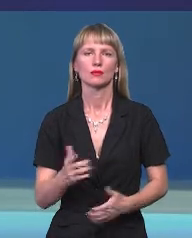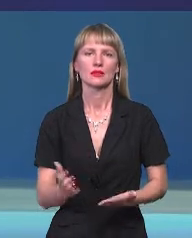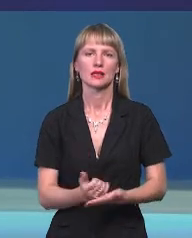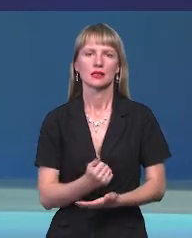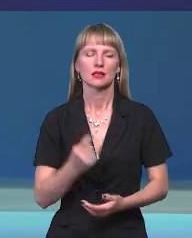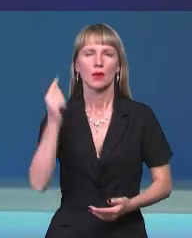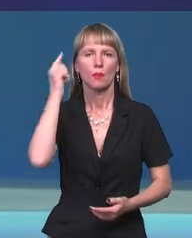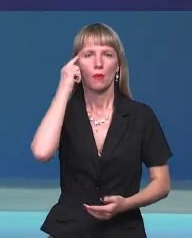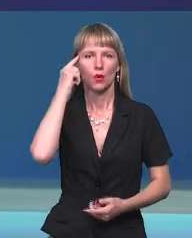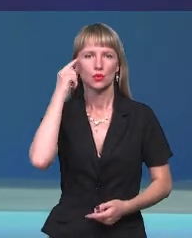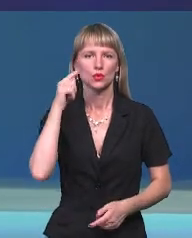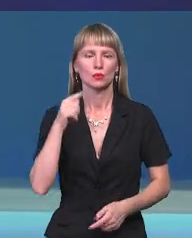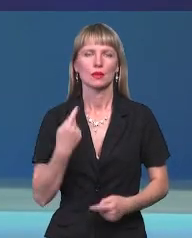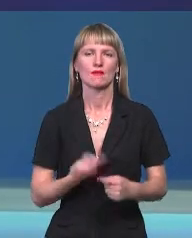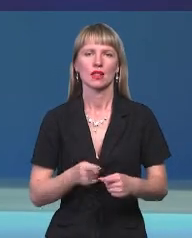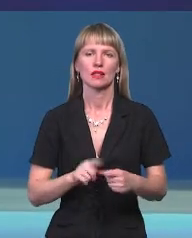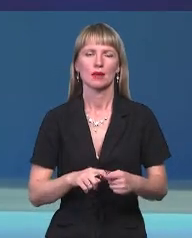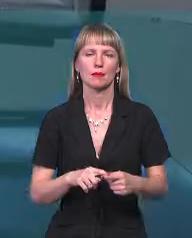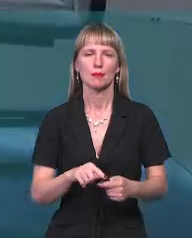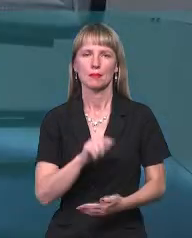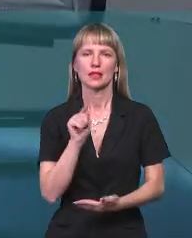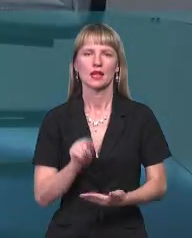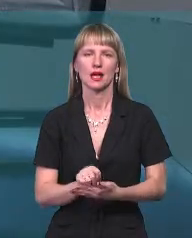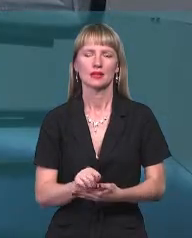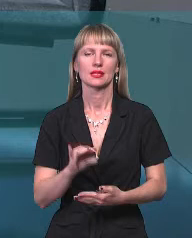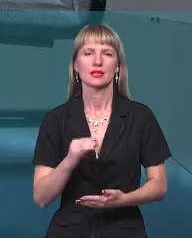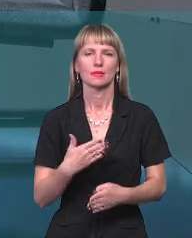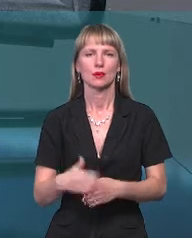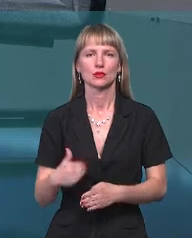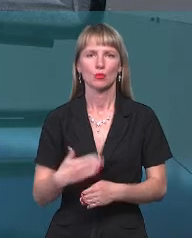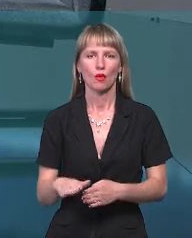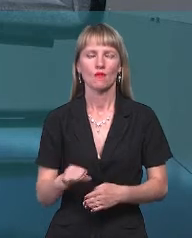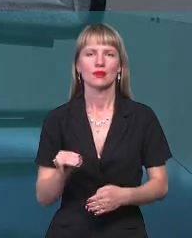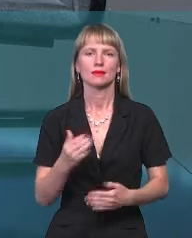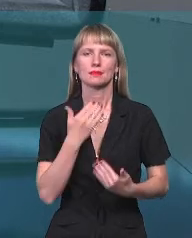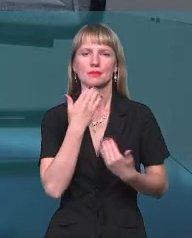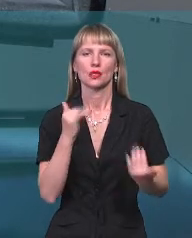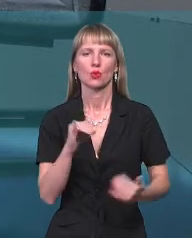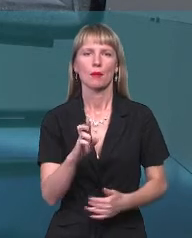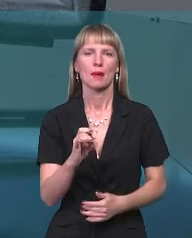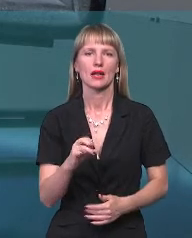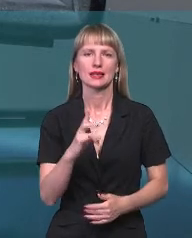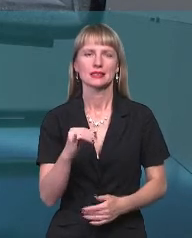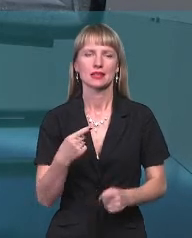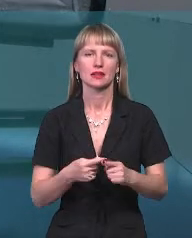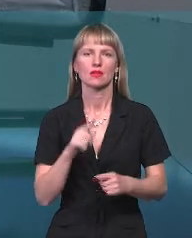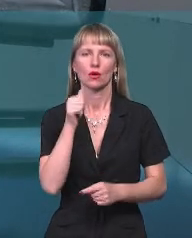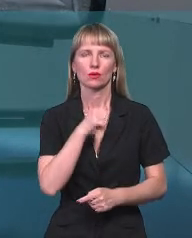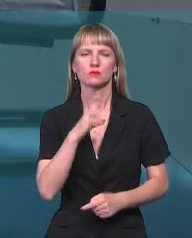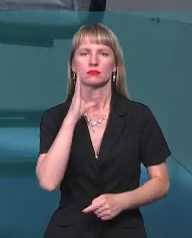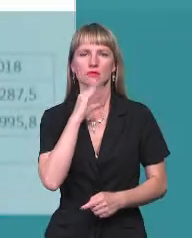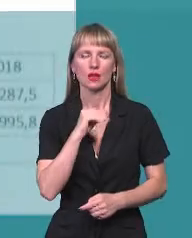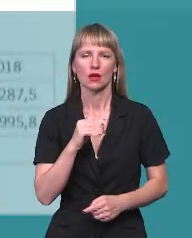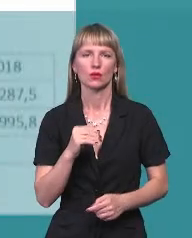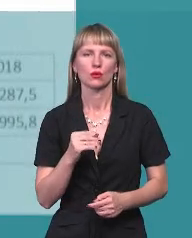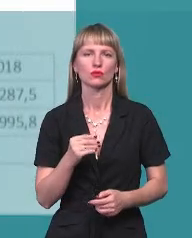знайти порозуміння у цьому питанні. І поступово, але остаточно у березні цього року вдалося